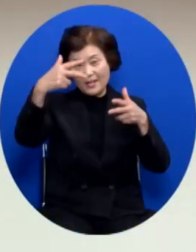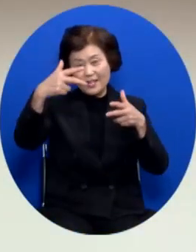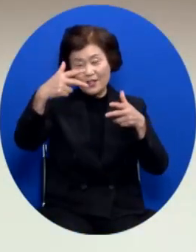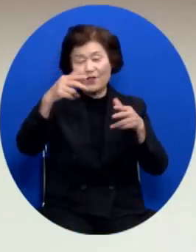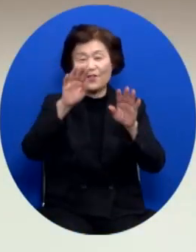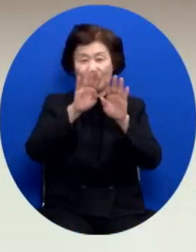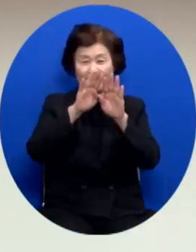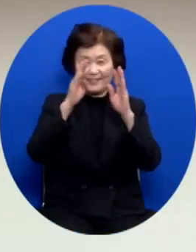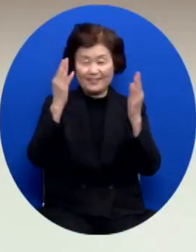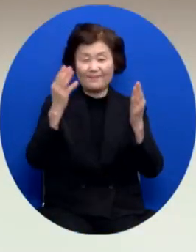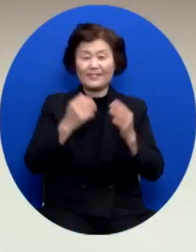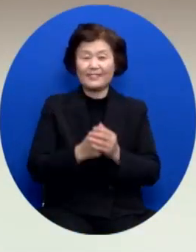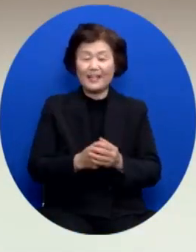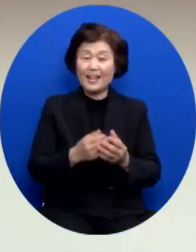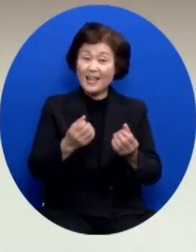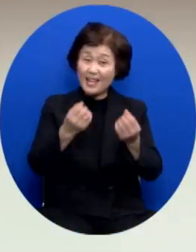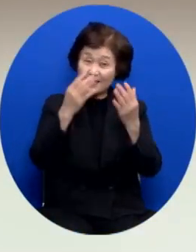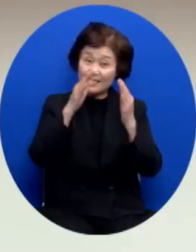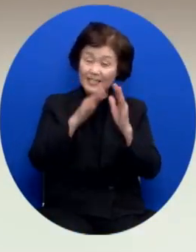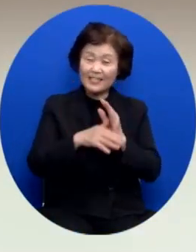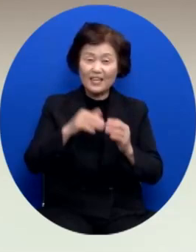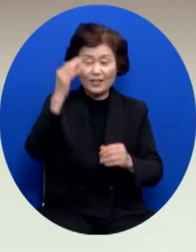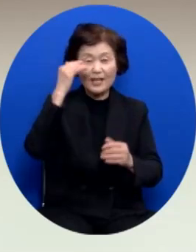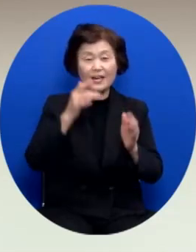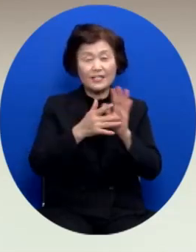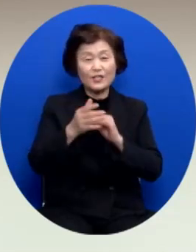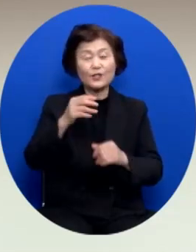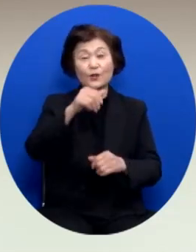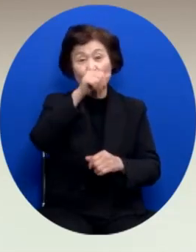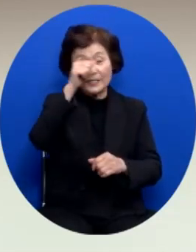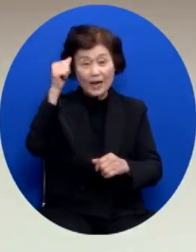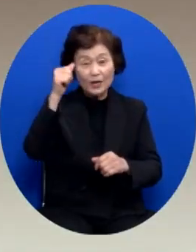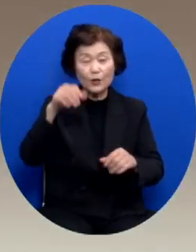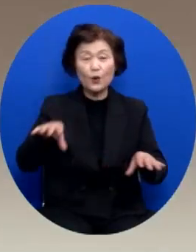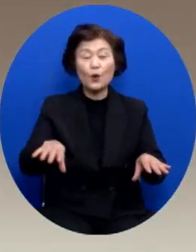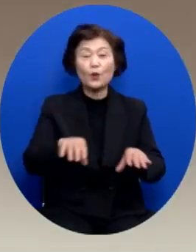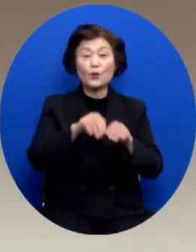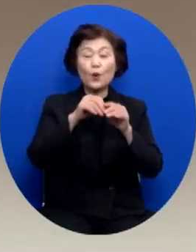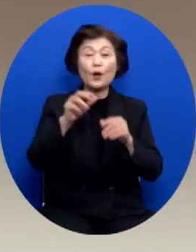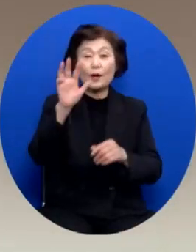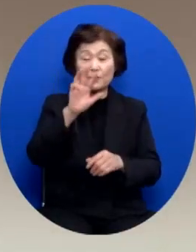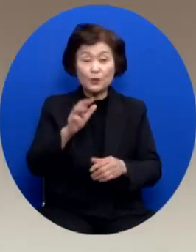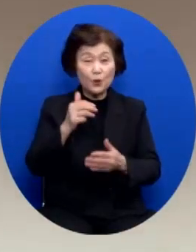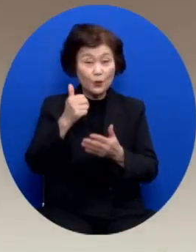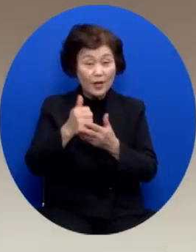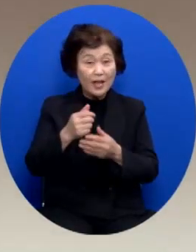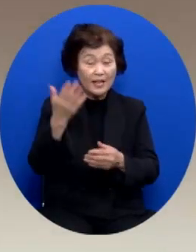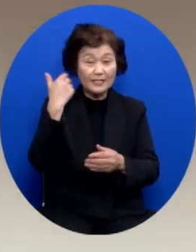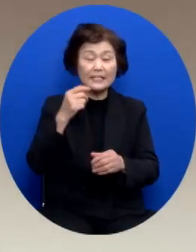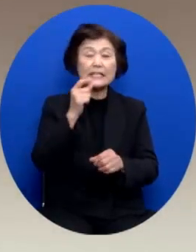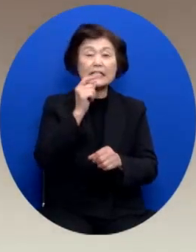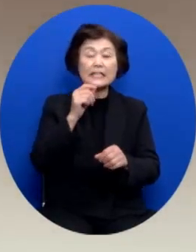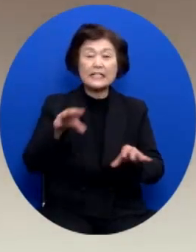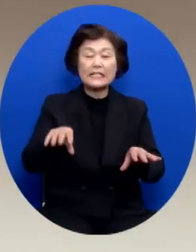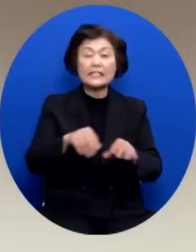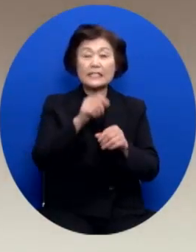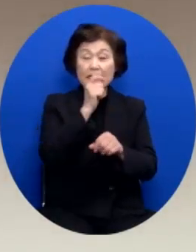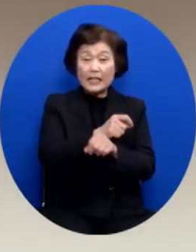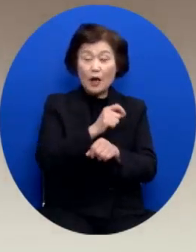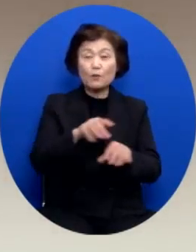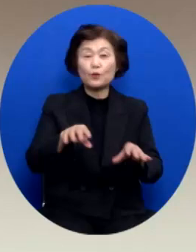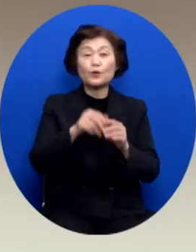개최했습니다 이날 행사에서는 대한예수교 장로회 통합총회 전 사무총장 변창배 목사와 꿈마을